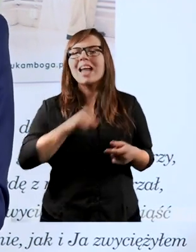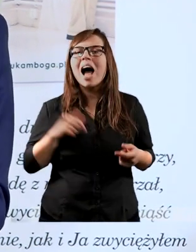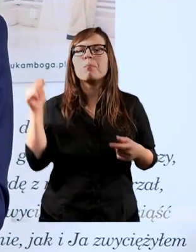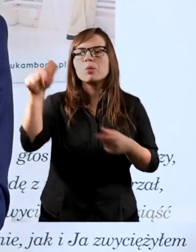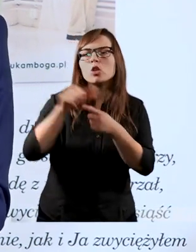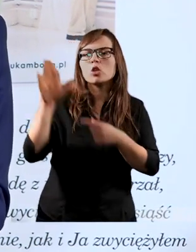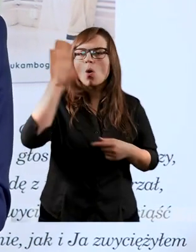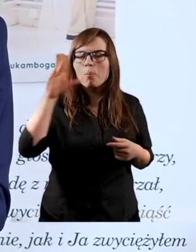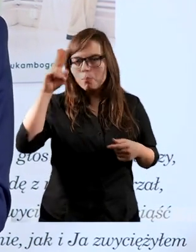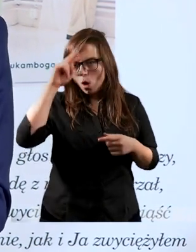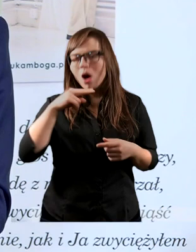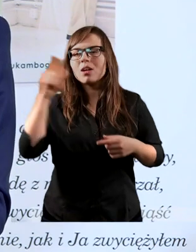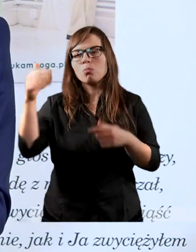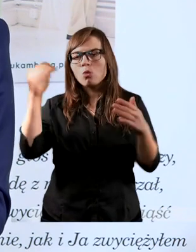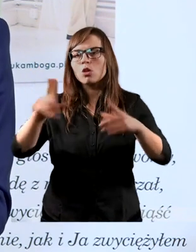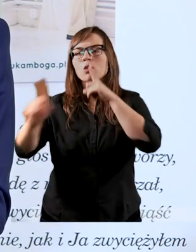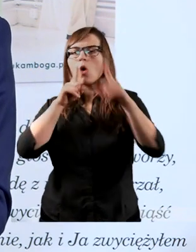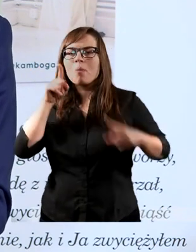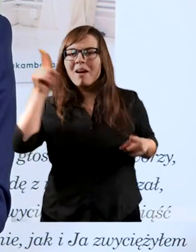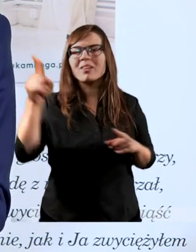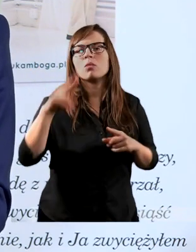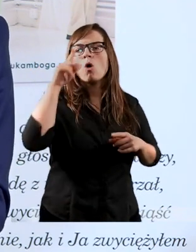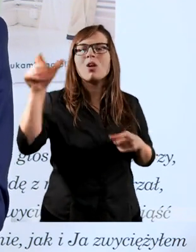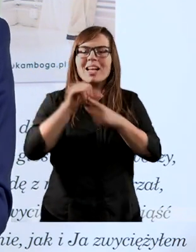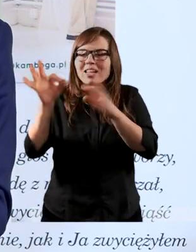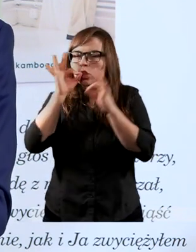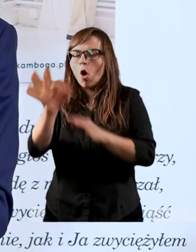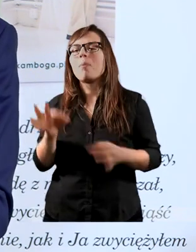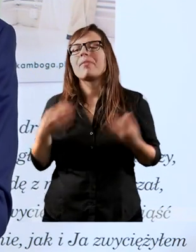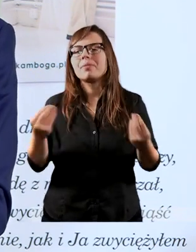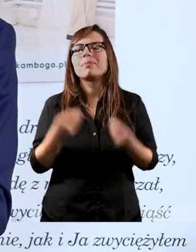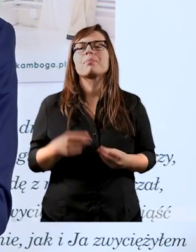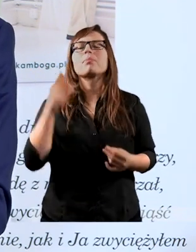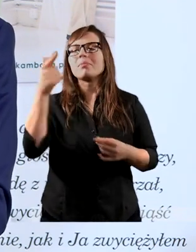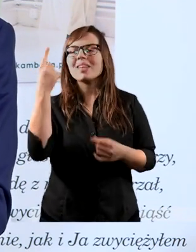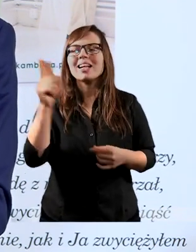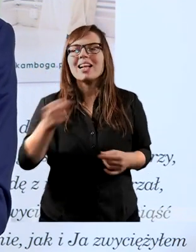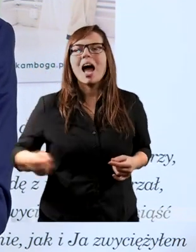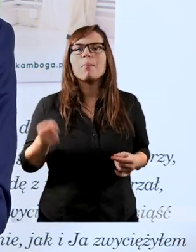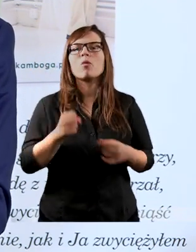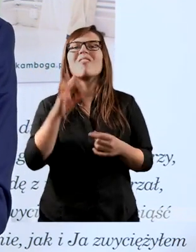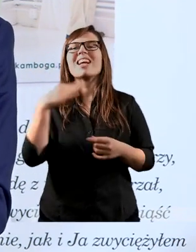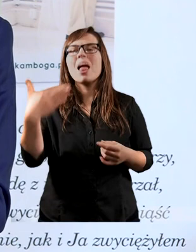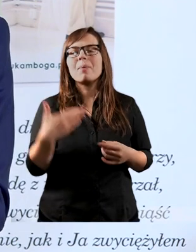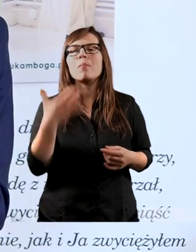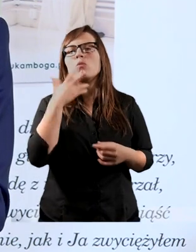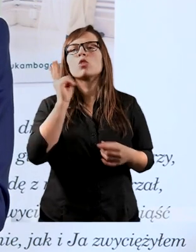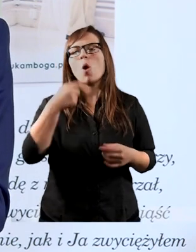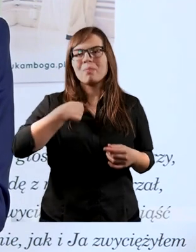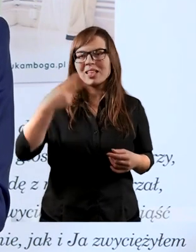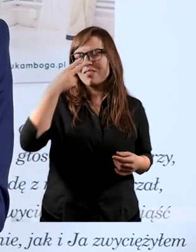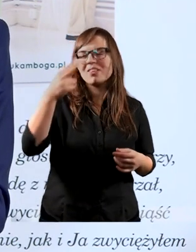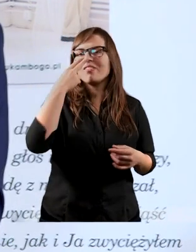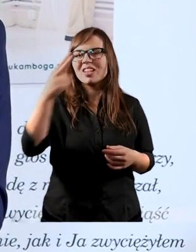Boga, możesz z Ojcem rozmawiać, On jest naprawdę dobry. Zresztą sam później w rozmowie z jednym z apostołów, Filipem, mówi, kto mnie